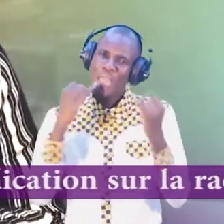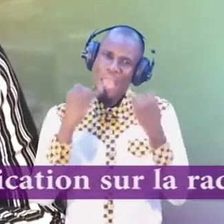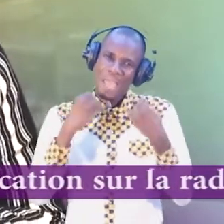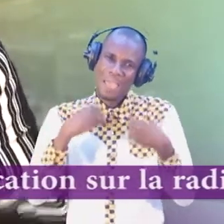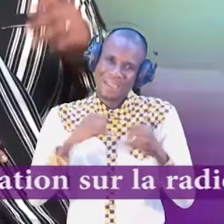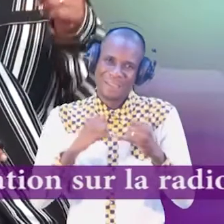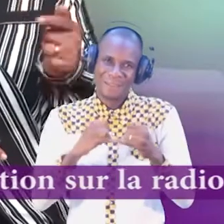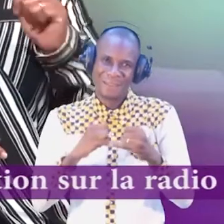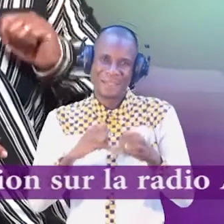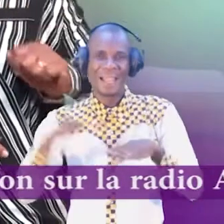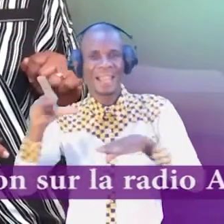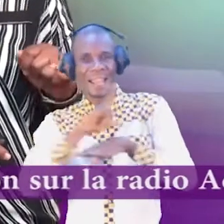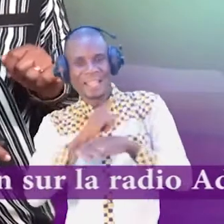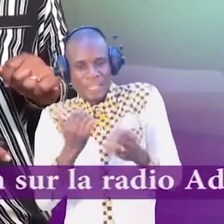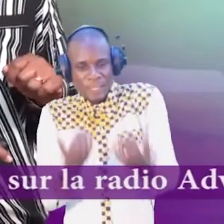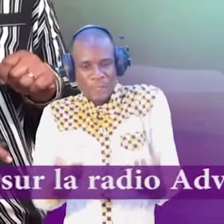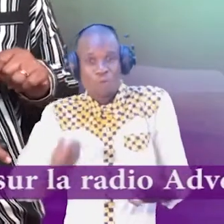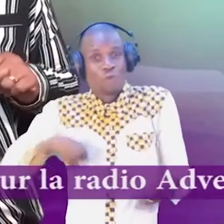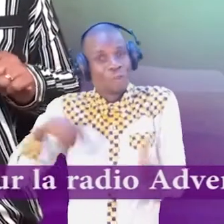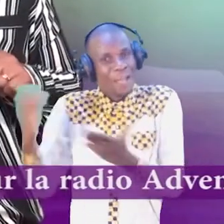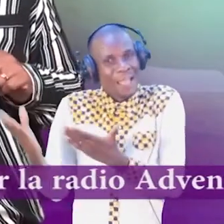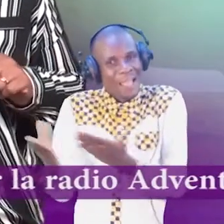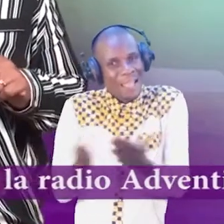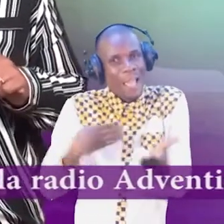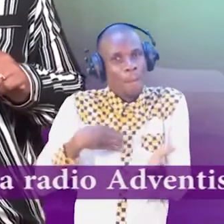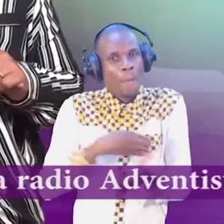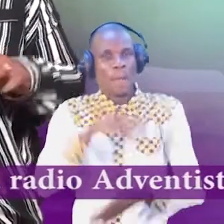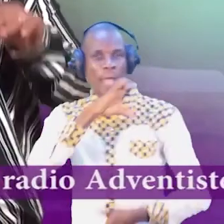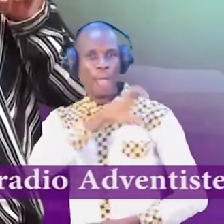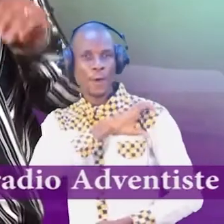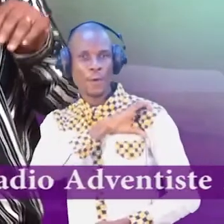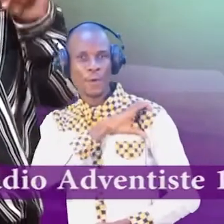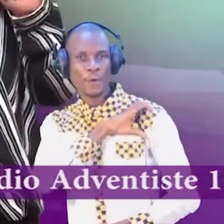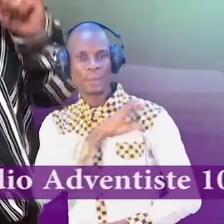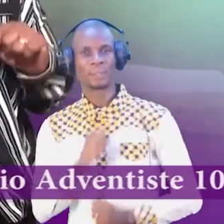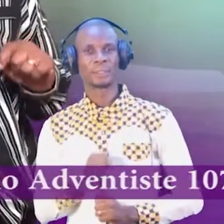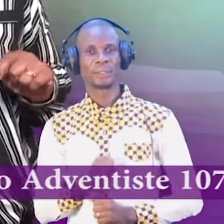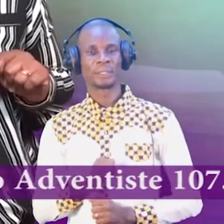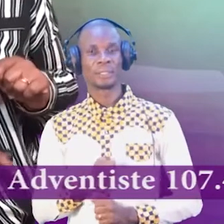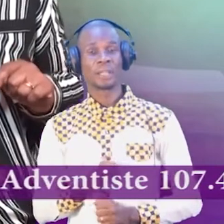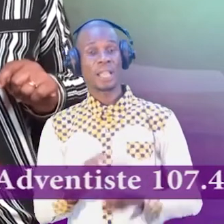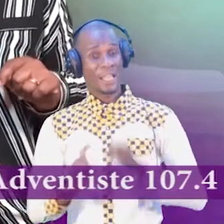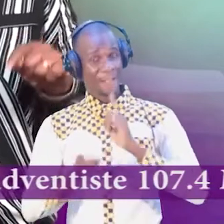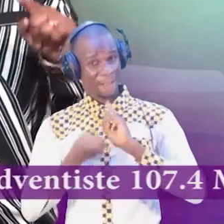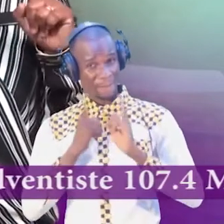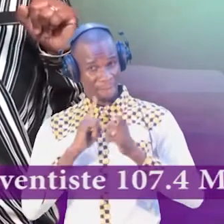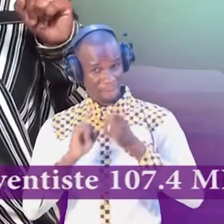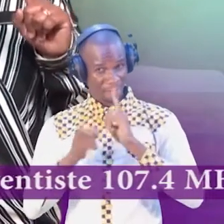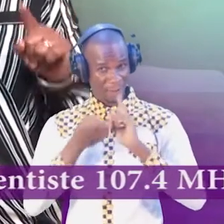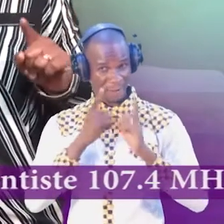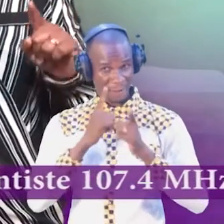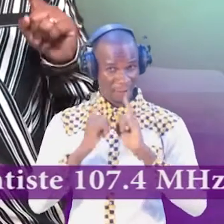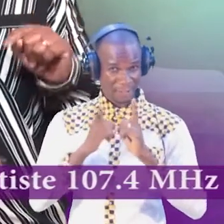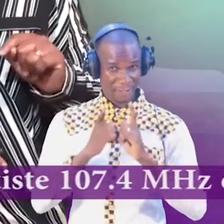likaya yango ezali penza ko pesa mobulu mingi na kati ya mokili. 80% na kolanda